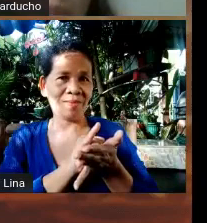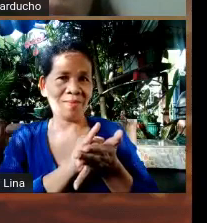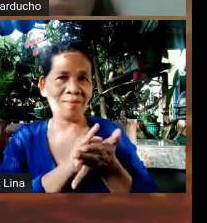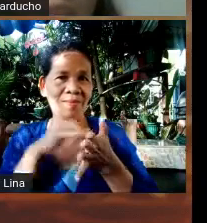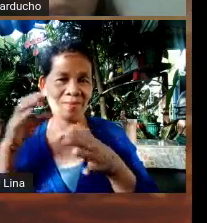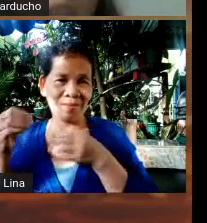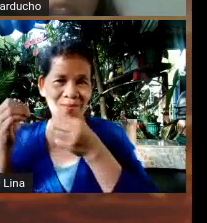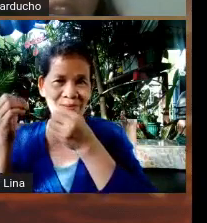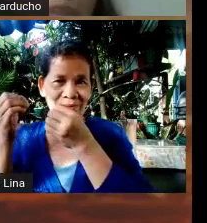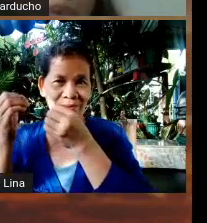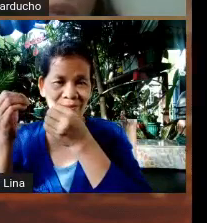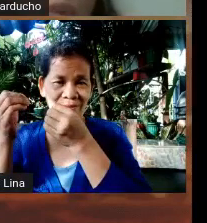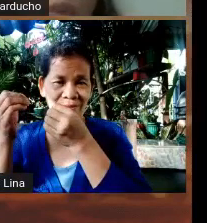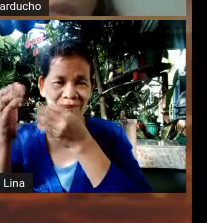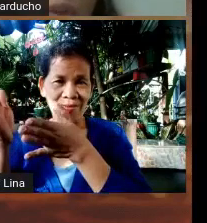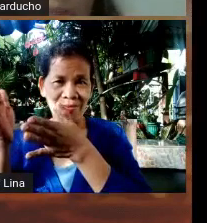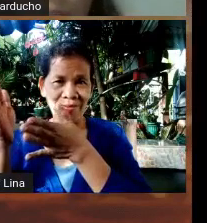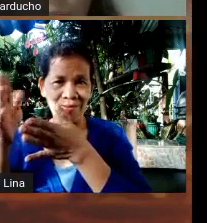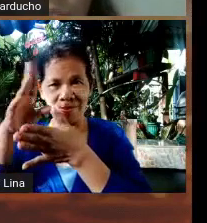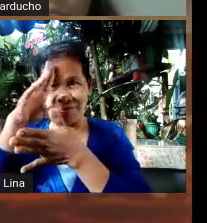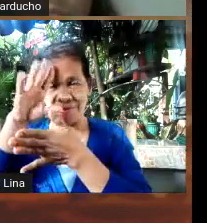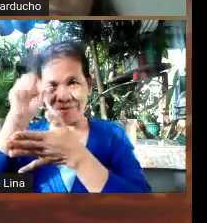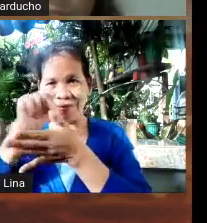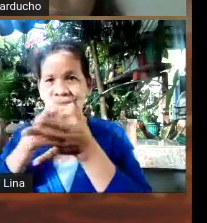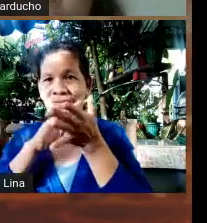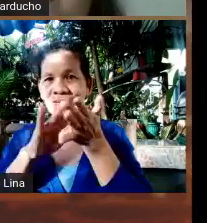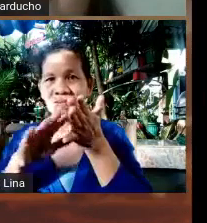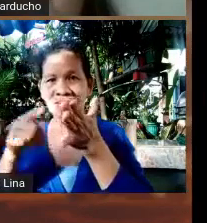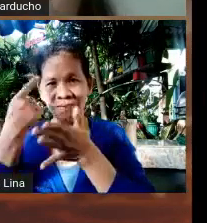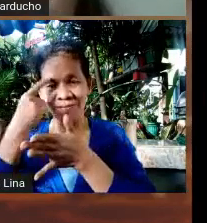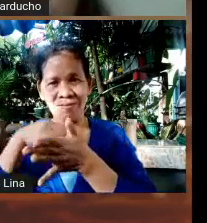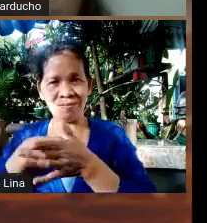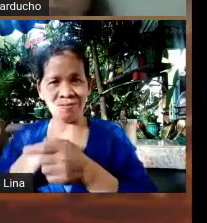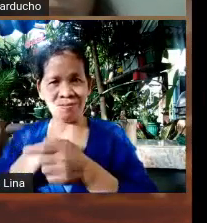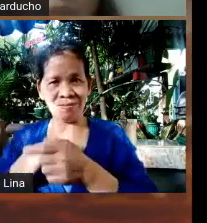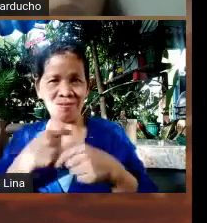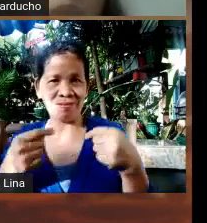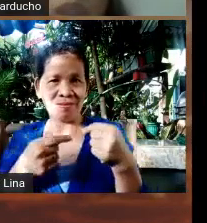nag-alay po ng kanyang pong dugo para po sa ating mga makasalanan.